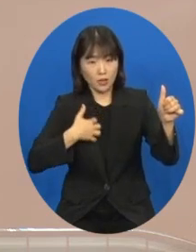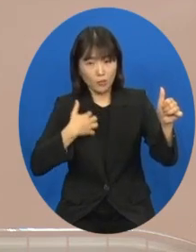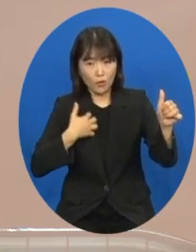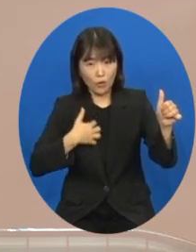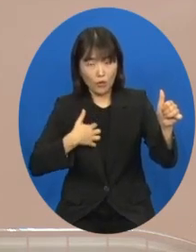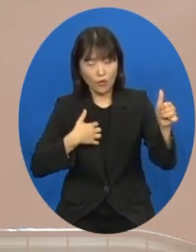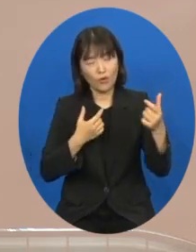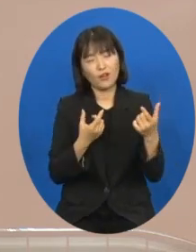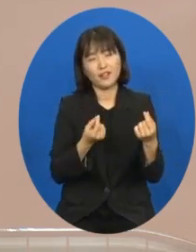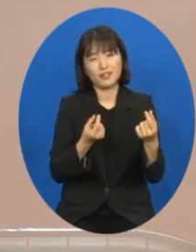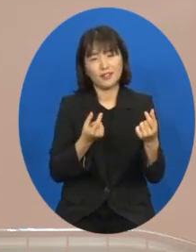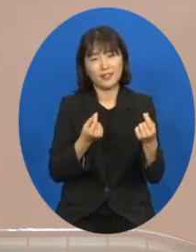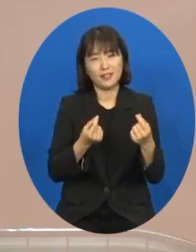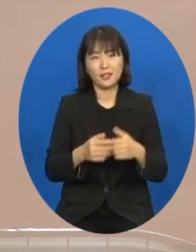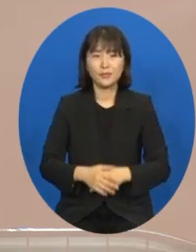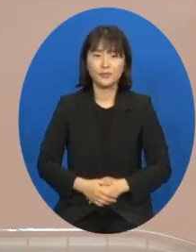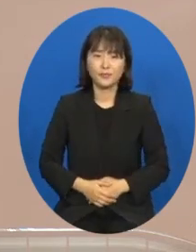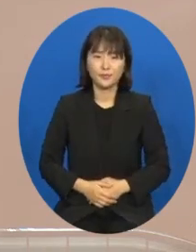기쁨인 거예요.